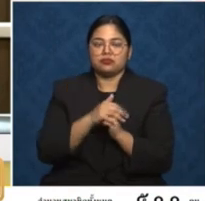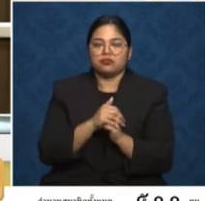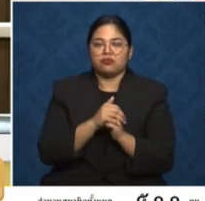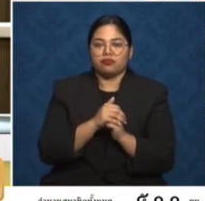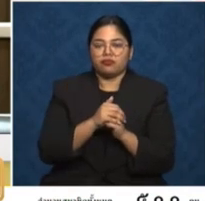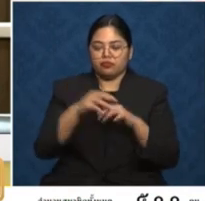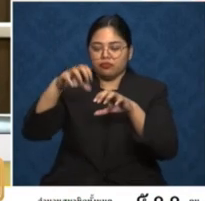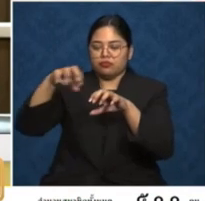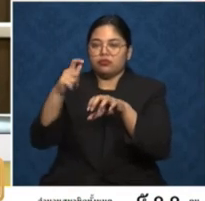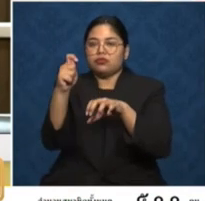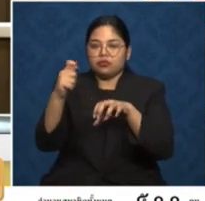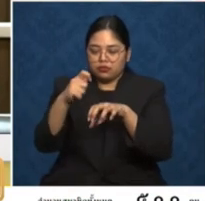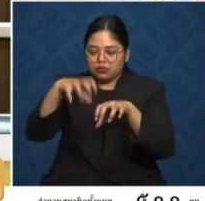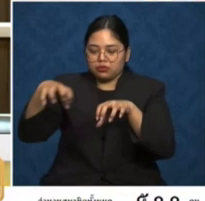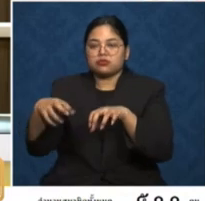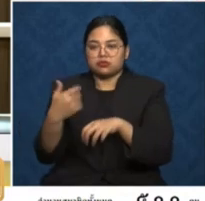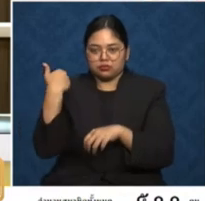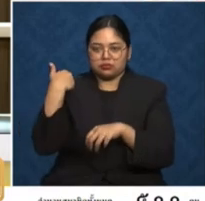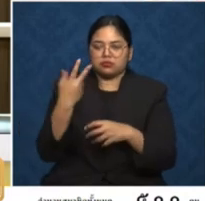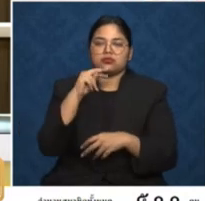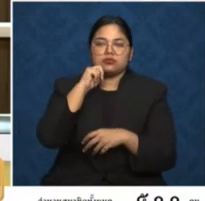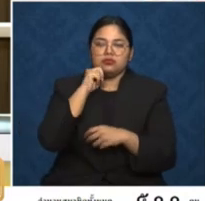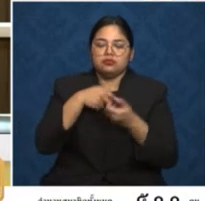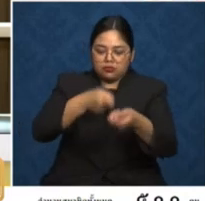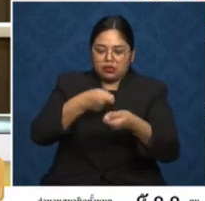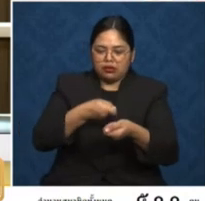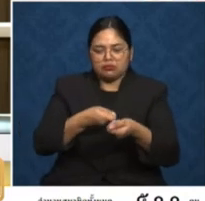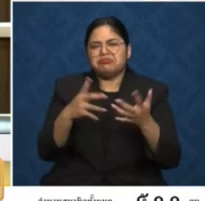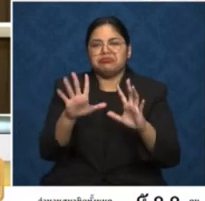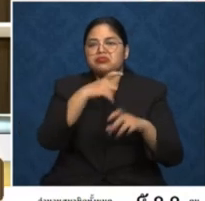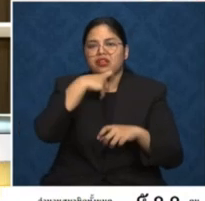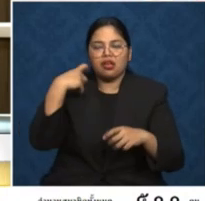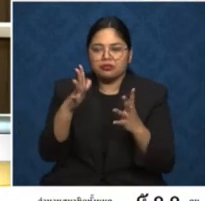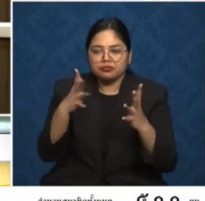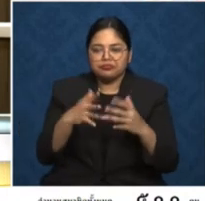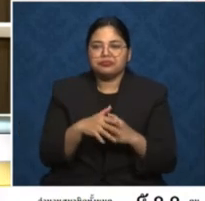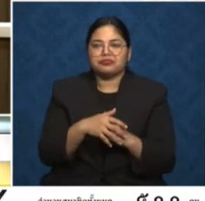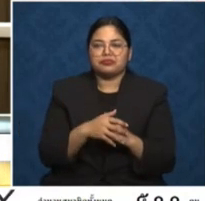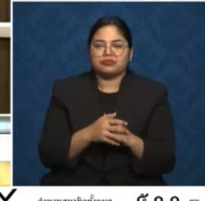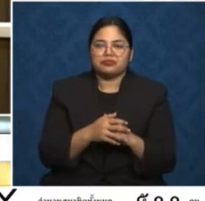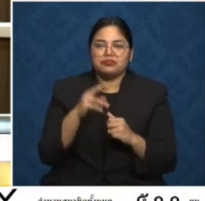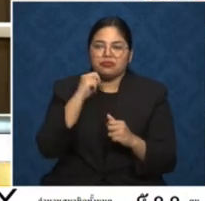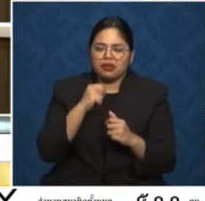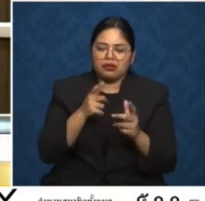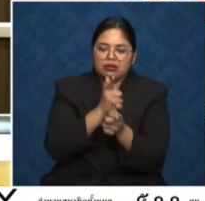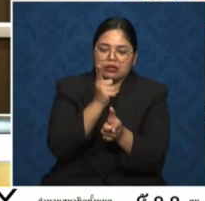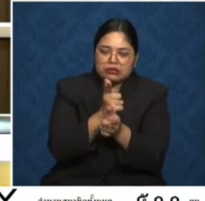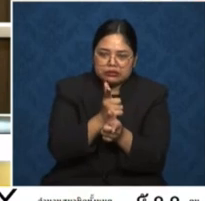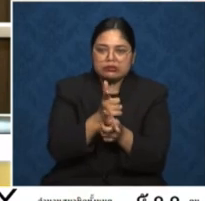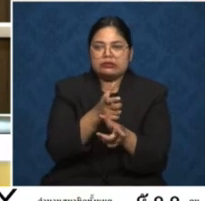คอนไม่มีน้ำในการทำการเกษตรปลูกพืชในฤดูแล้งและเลี้ยงสัตว์เพ